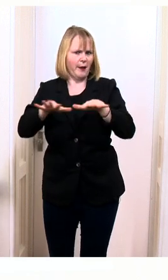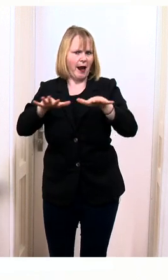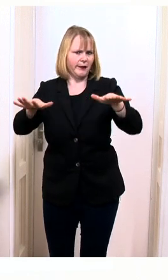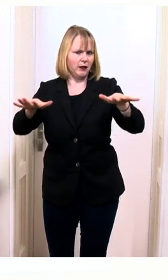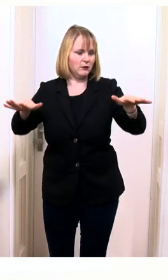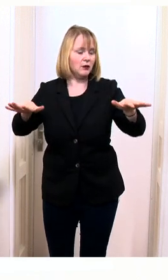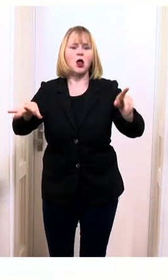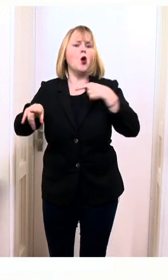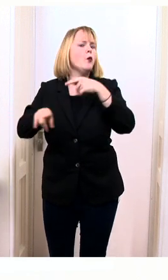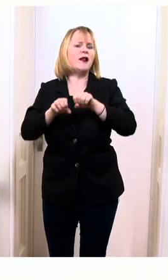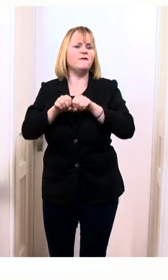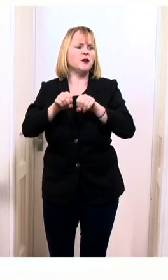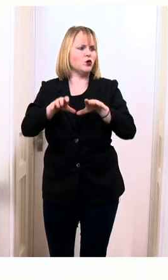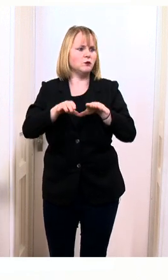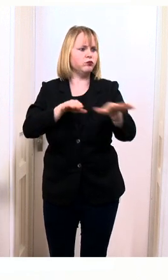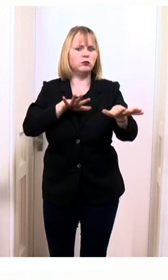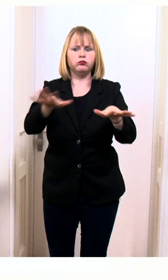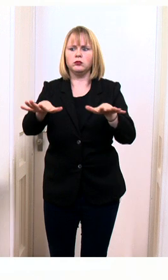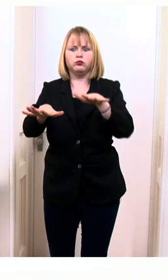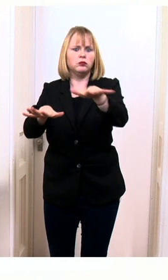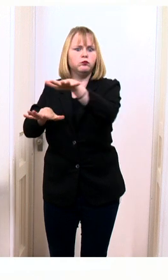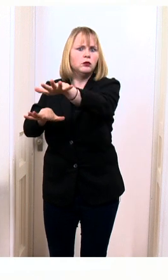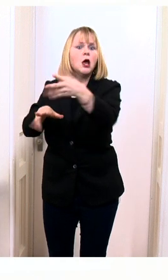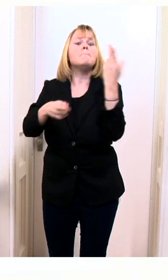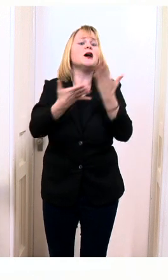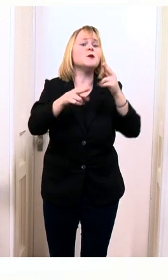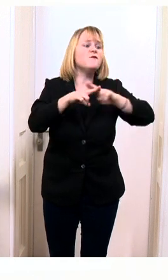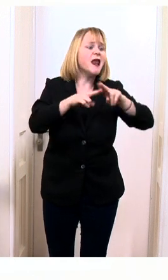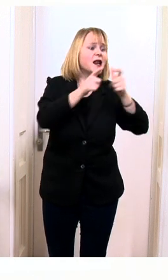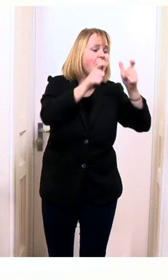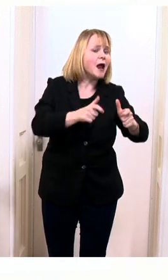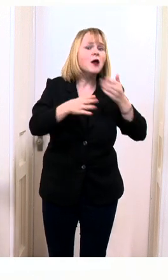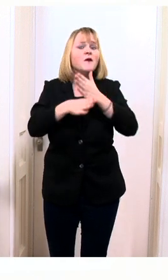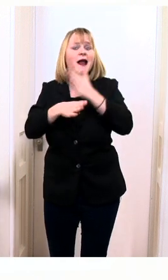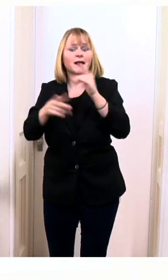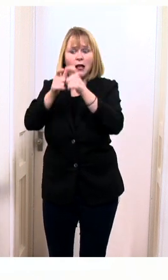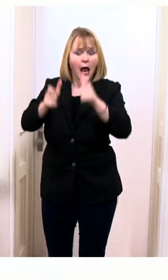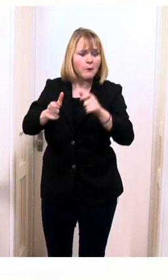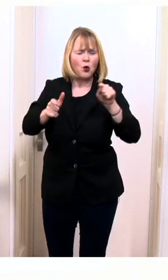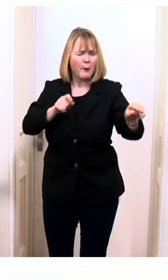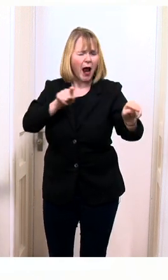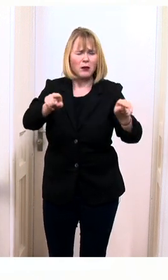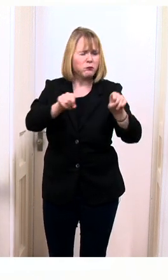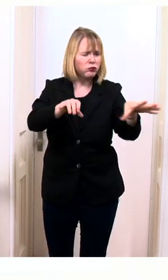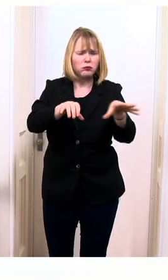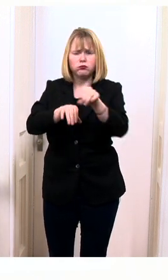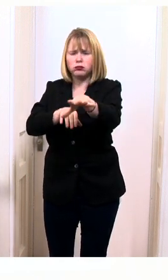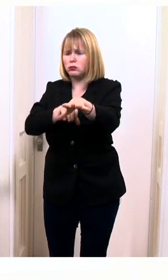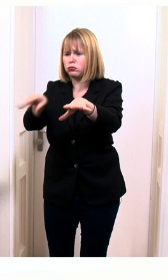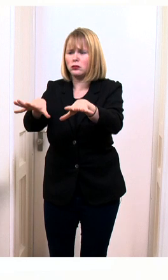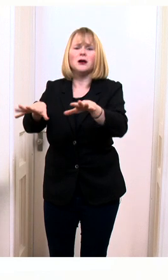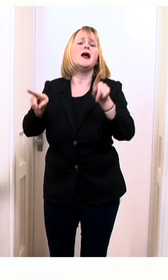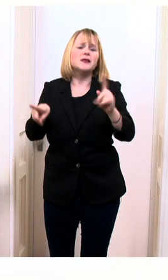auch überall hin vor. In Pflegeheime, in Behindertenheime, überall war es vorhanden. Und es ist eben